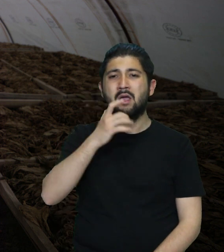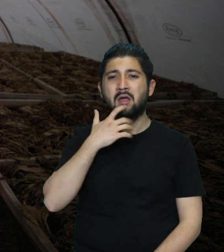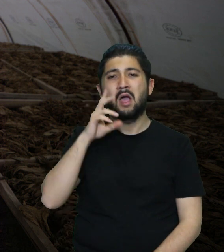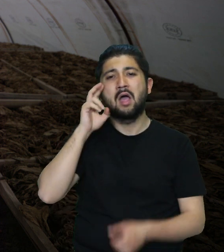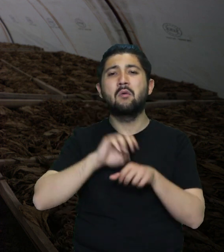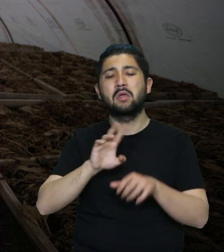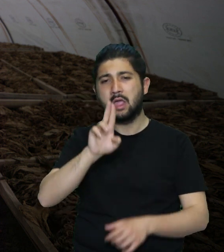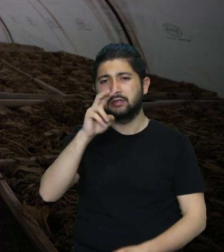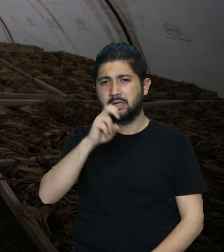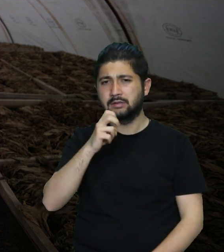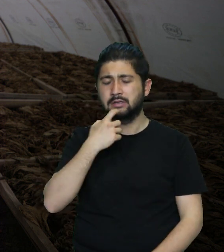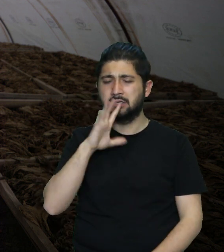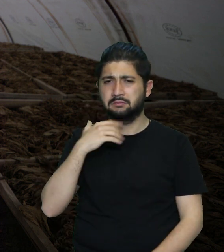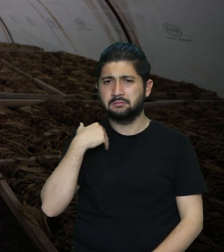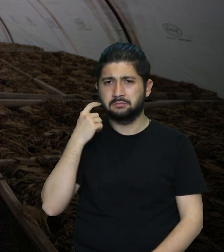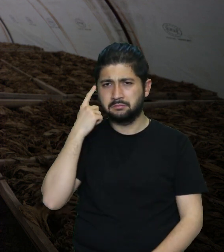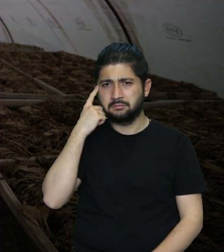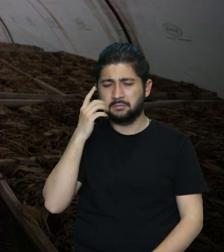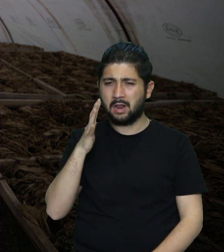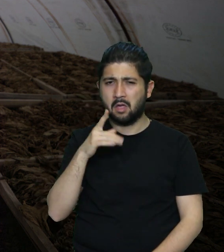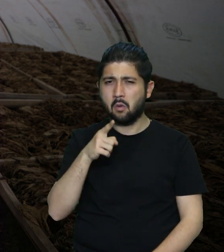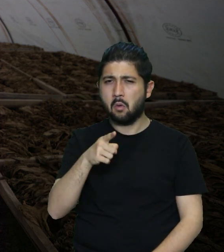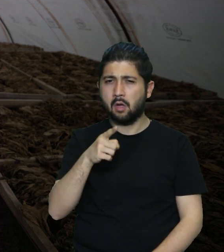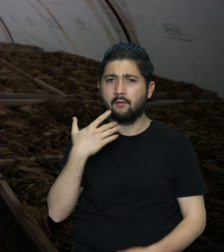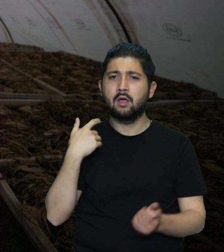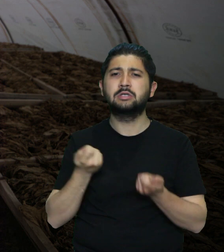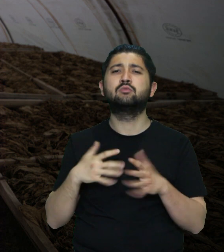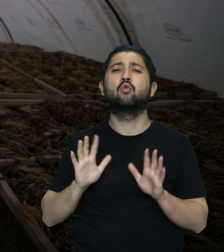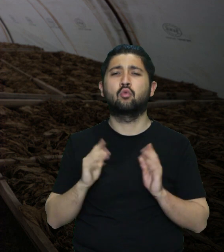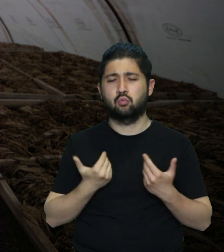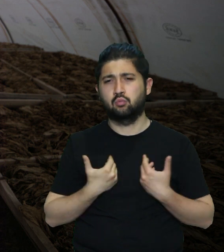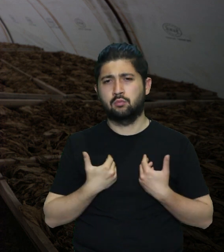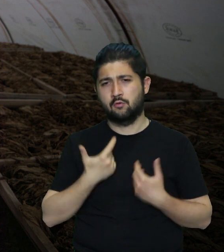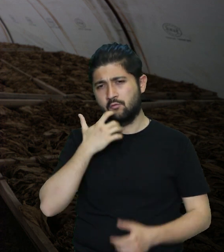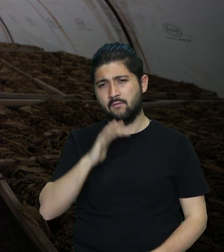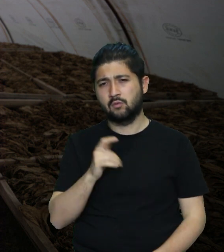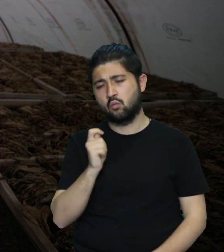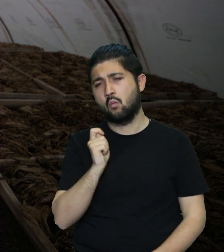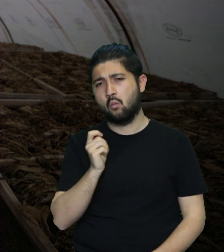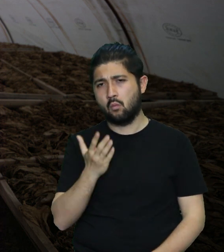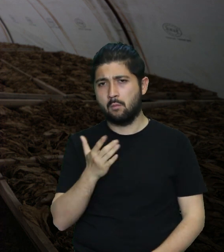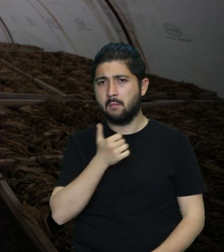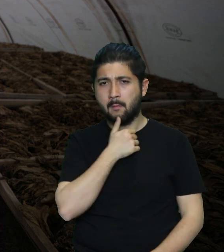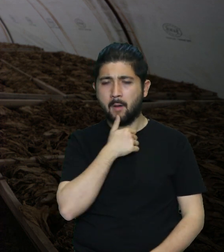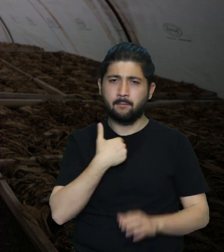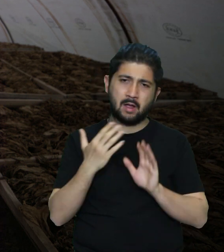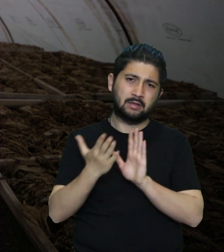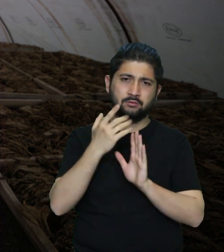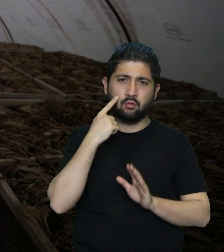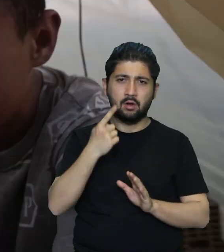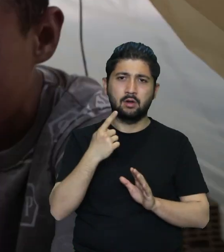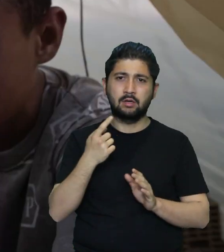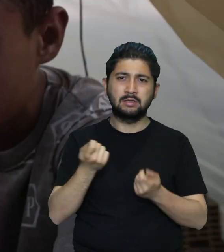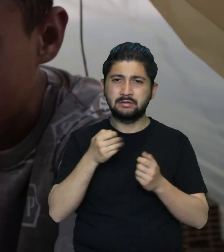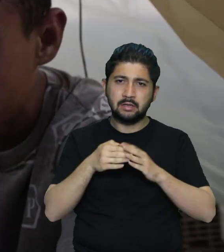da bir 7-8 yaşlarımda falan. O zamanlar çalışmıyordum. Hani ufak olduğum için babamın karşısında